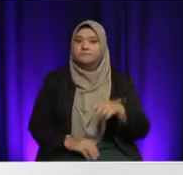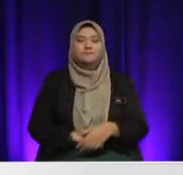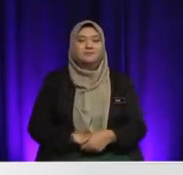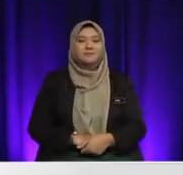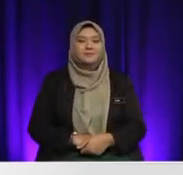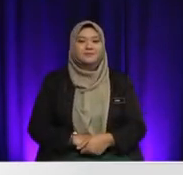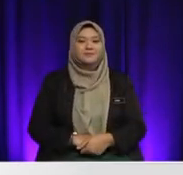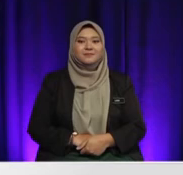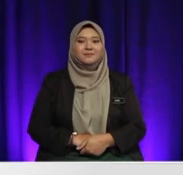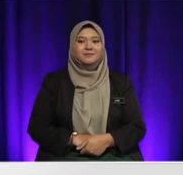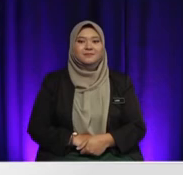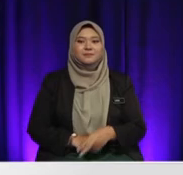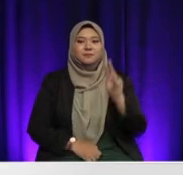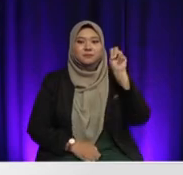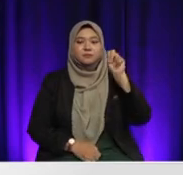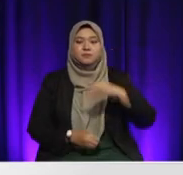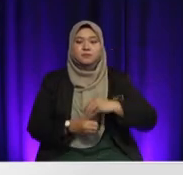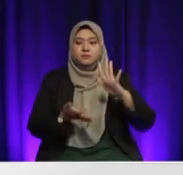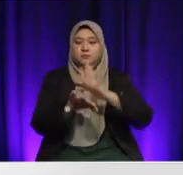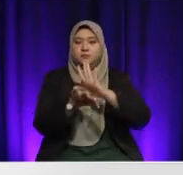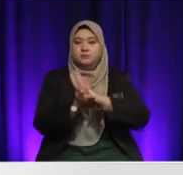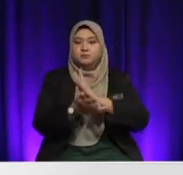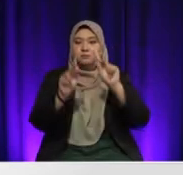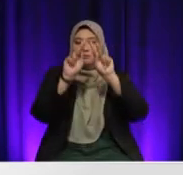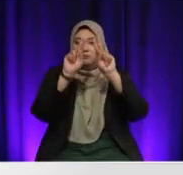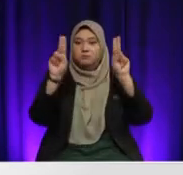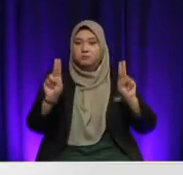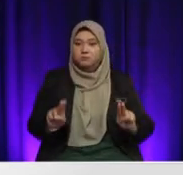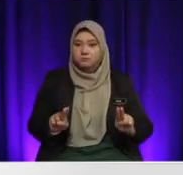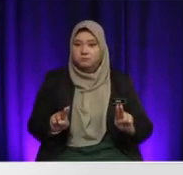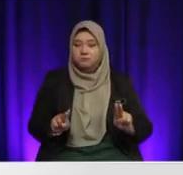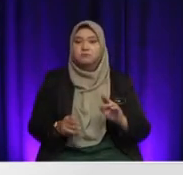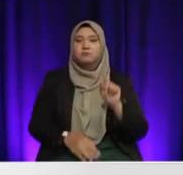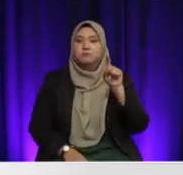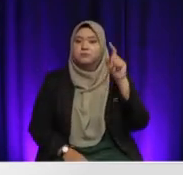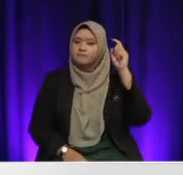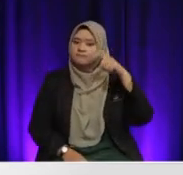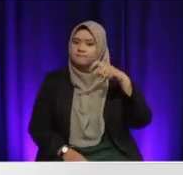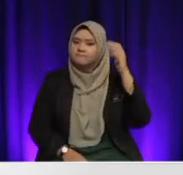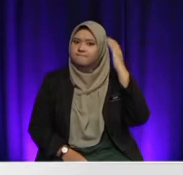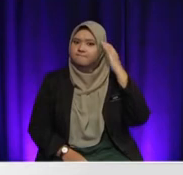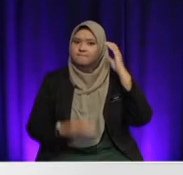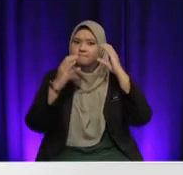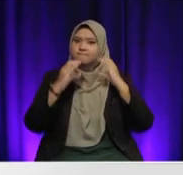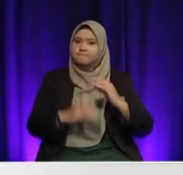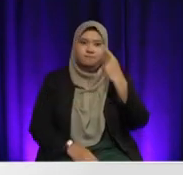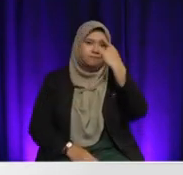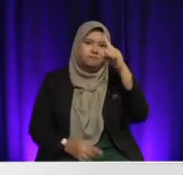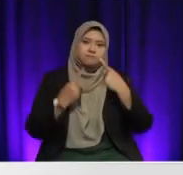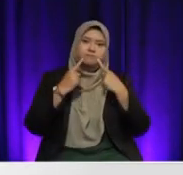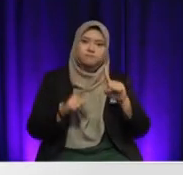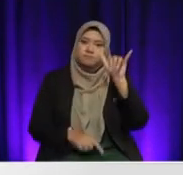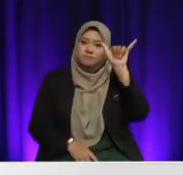menjawab kertas peperiksaan. Okey, pertama sekali kita ada menyenaraikan bahan mentah dan alat memproses. Lepas tu kita ada mengenal